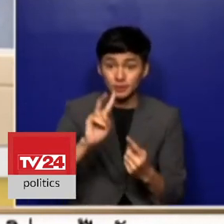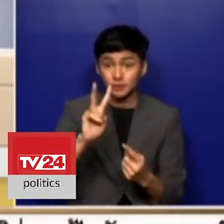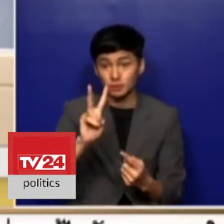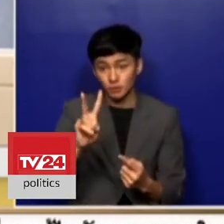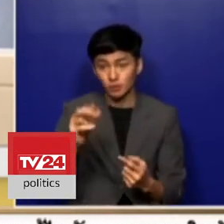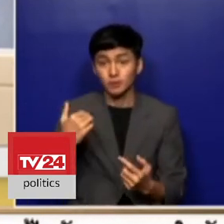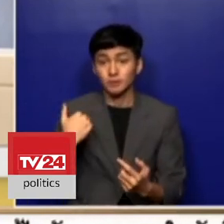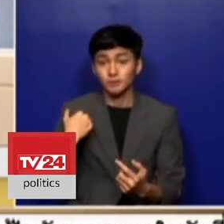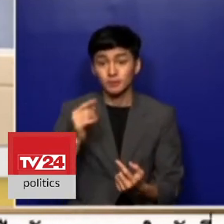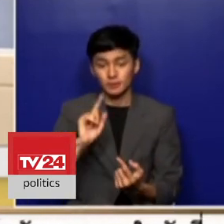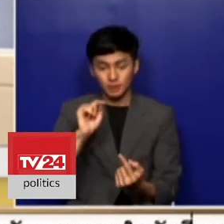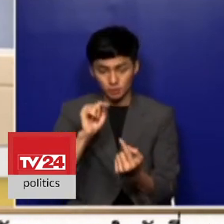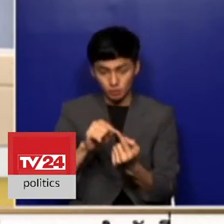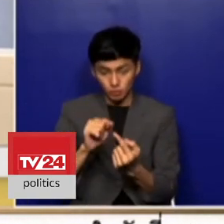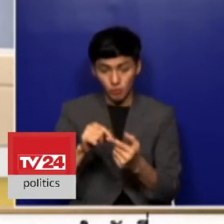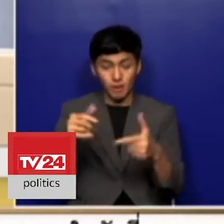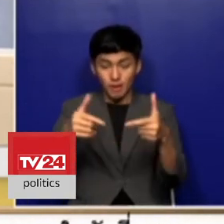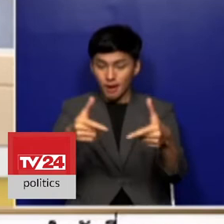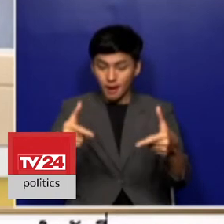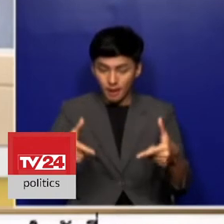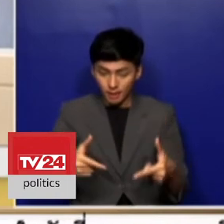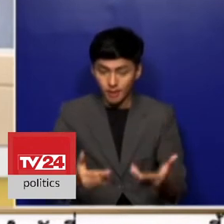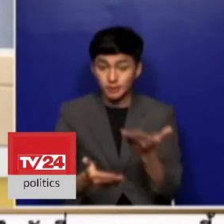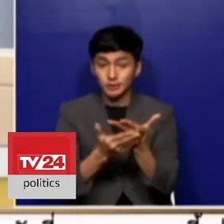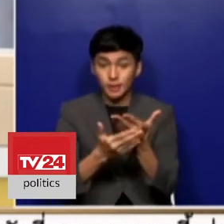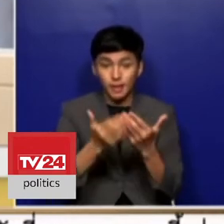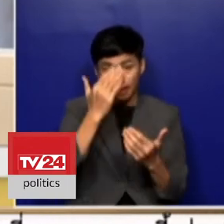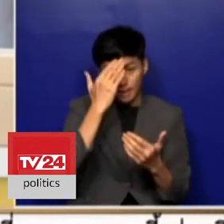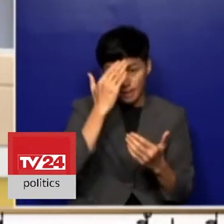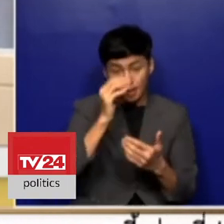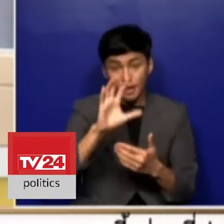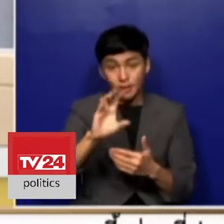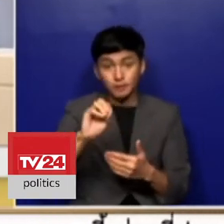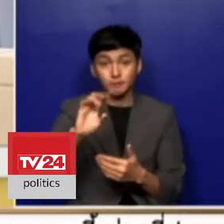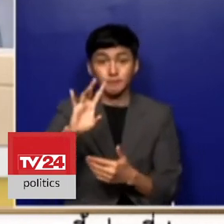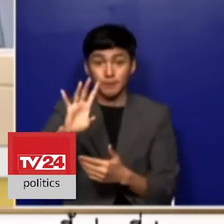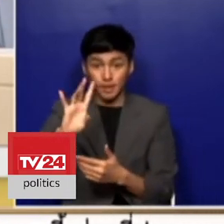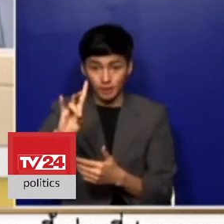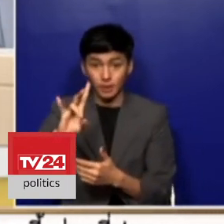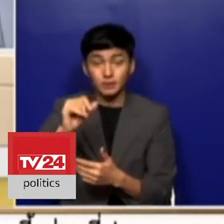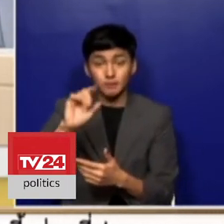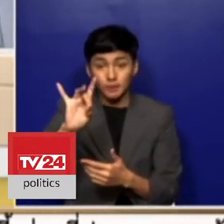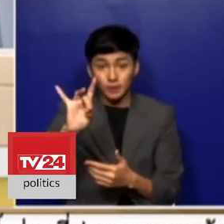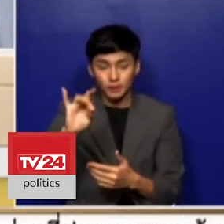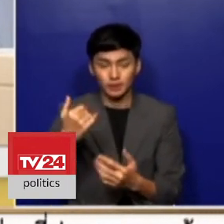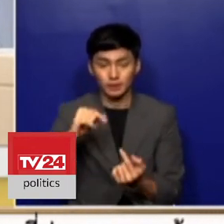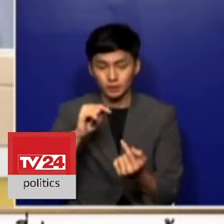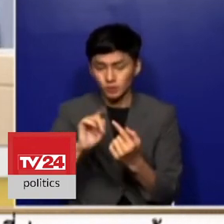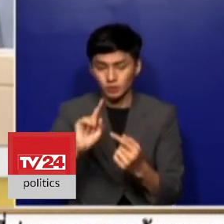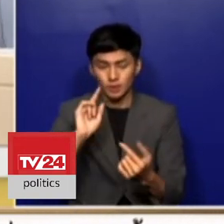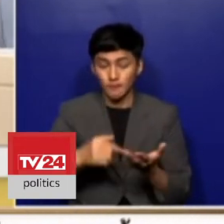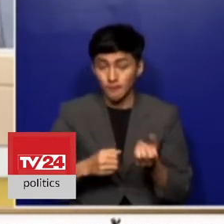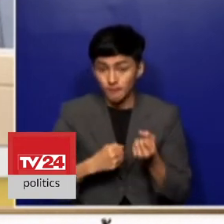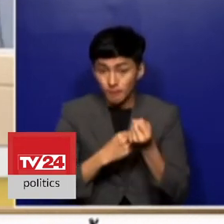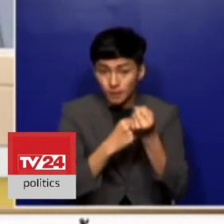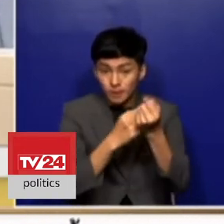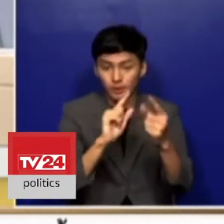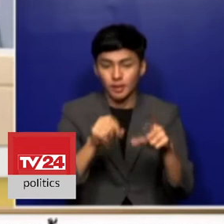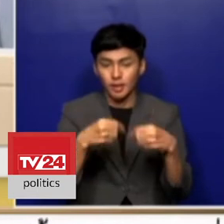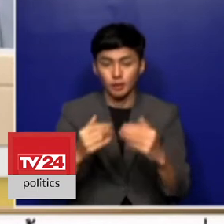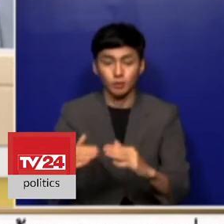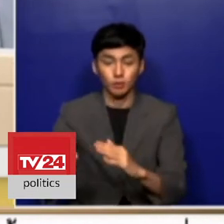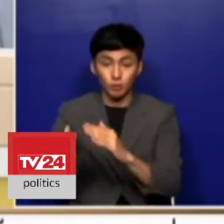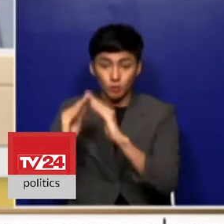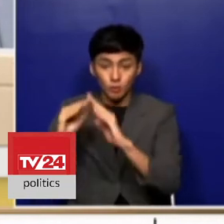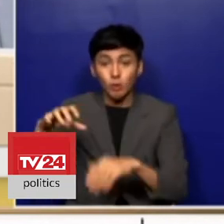สังเกตต่อรายงานในหน้า 58ข้อที่ 4ว่านอกจากจะต้องผลักดันให้มีการจัดตั้งกองทุนช่วย